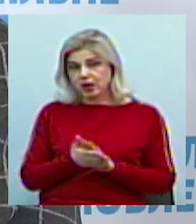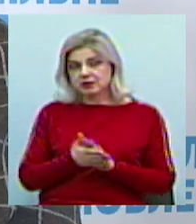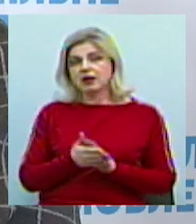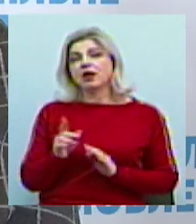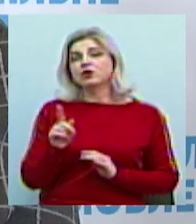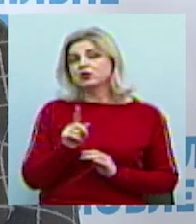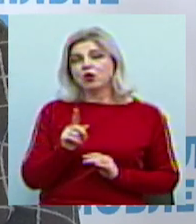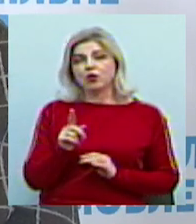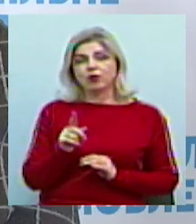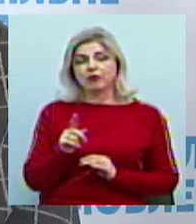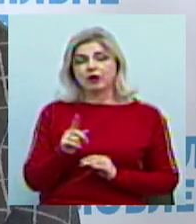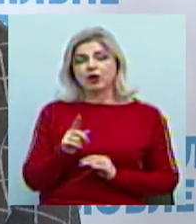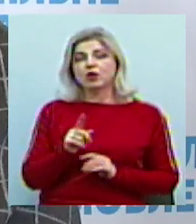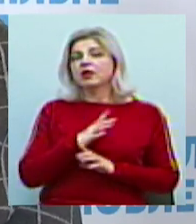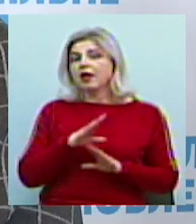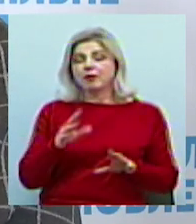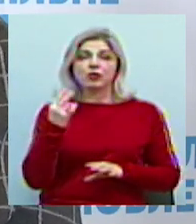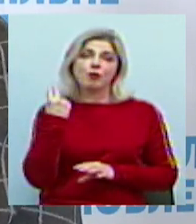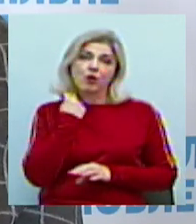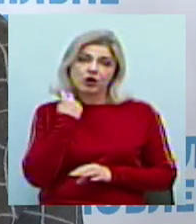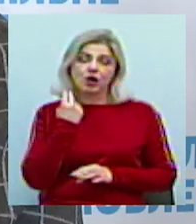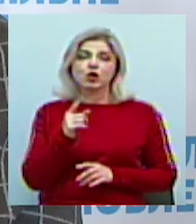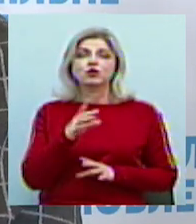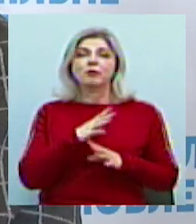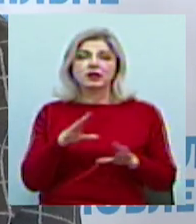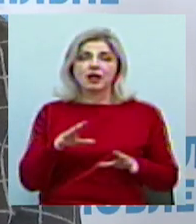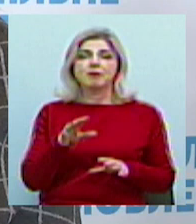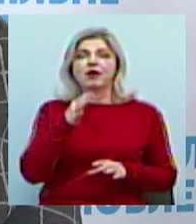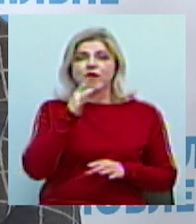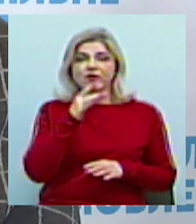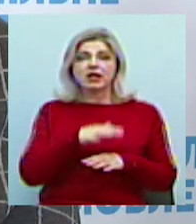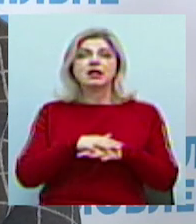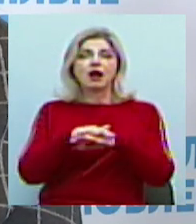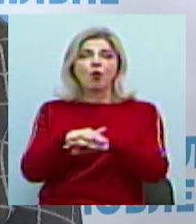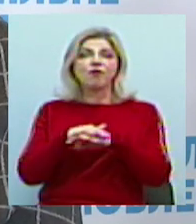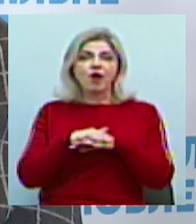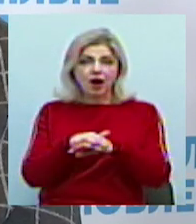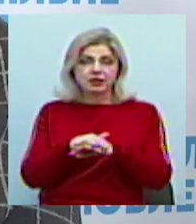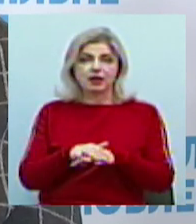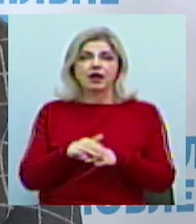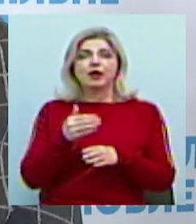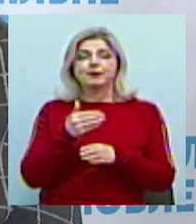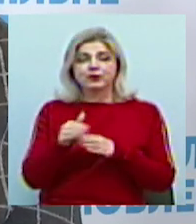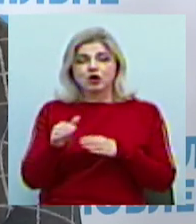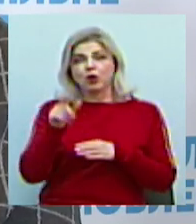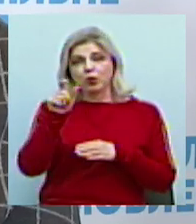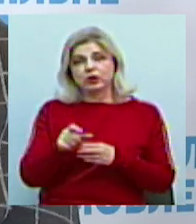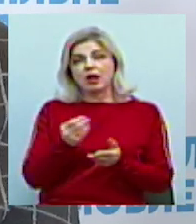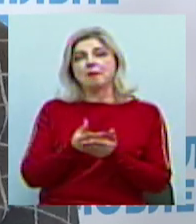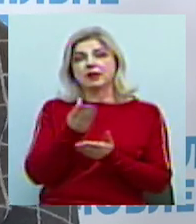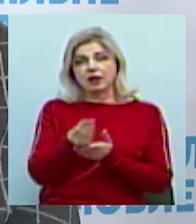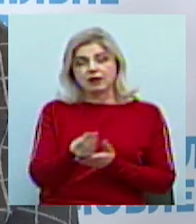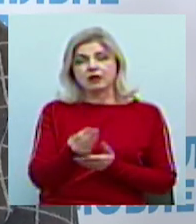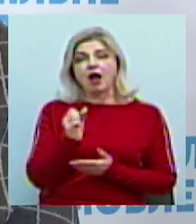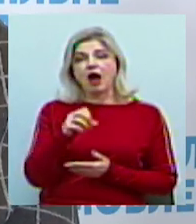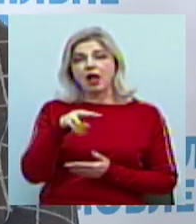не складалися борги, щоб не було певних моментів при зарахуванні в часі, наприклад, людина сплатила кошти, да,